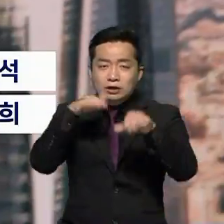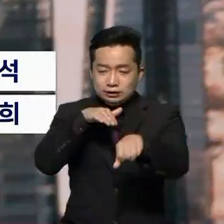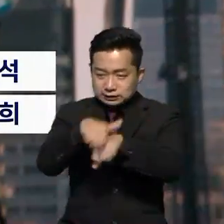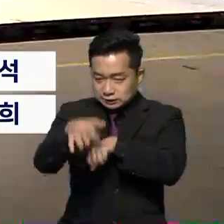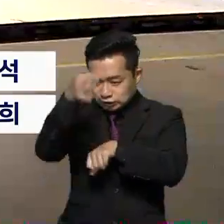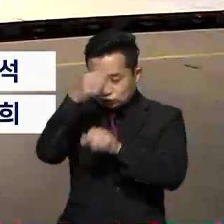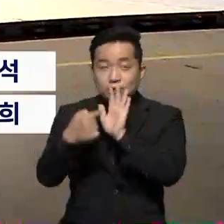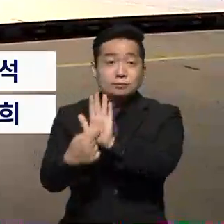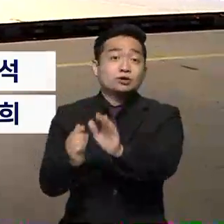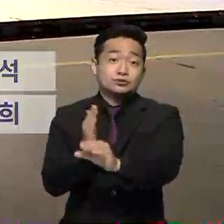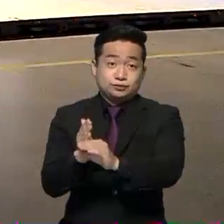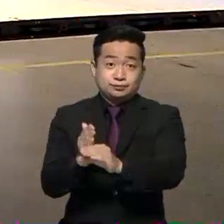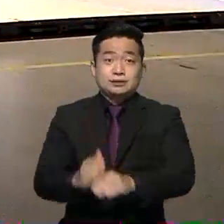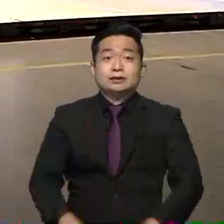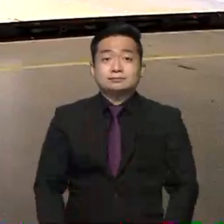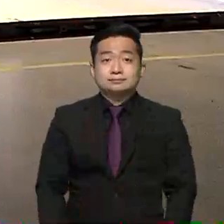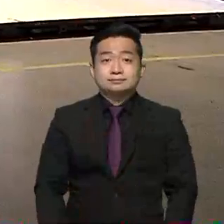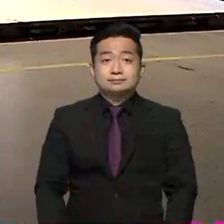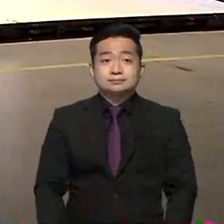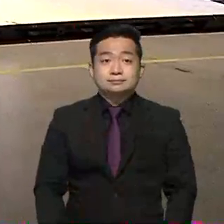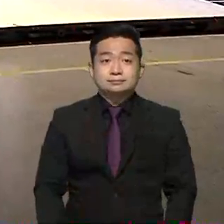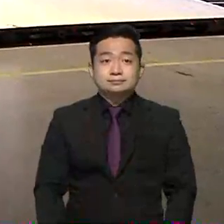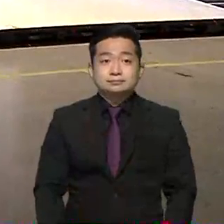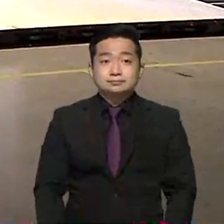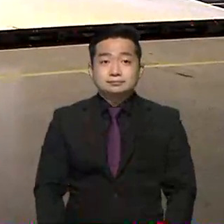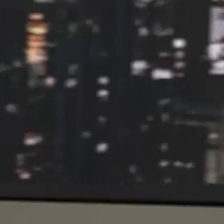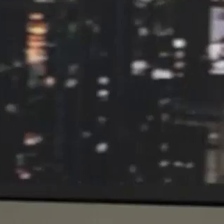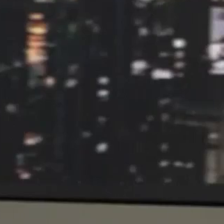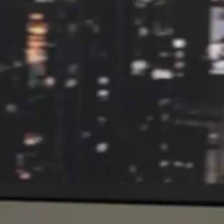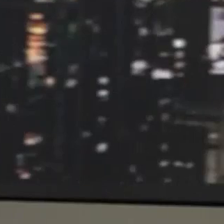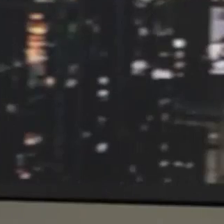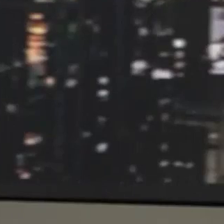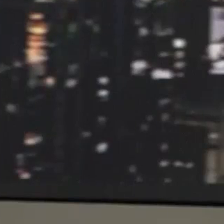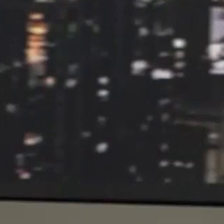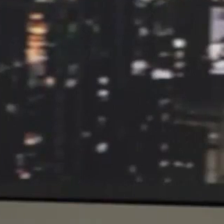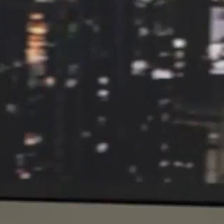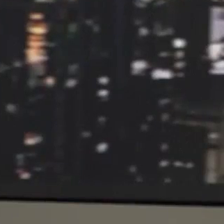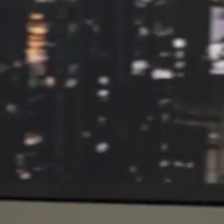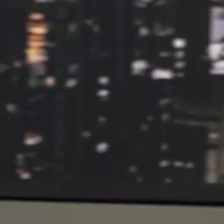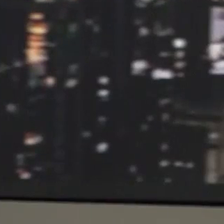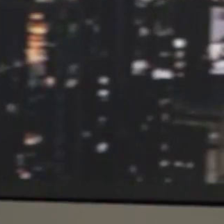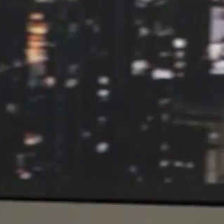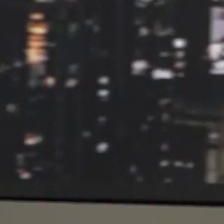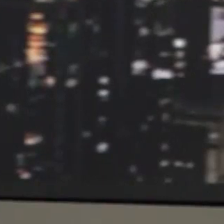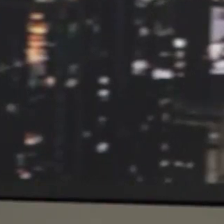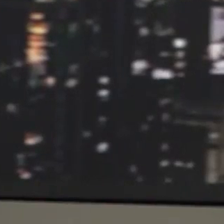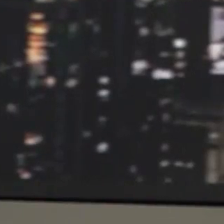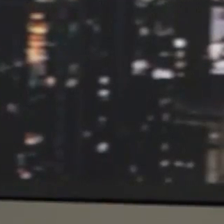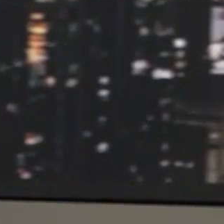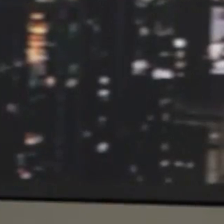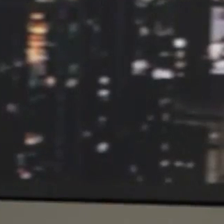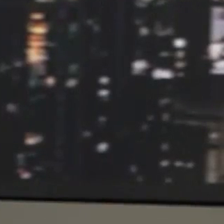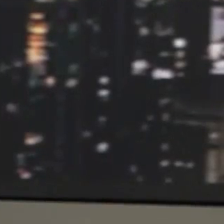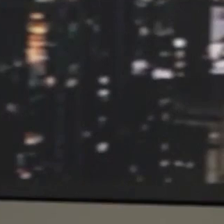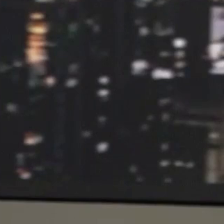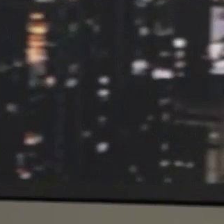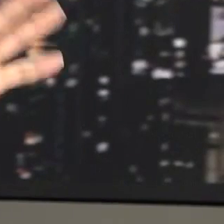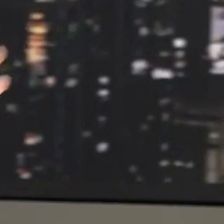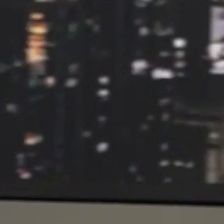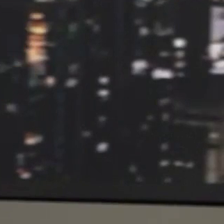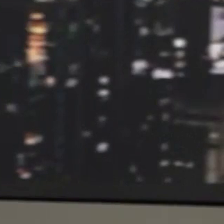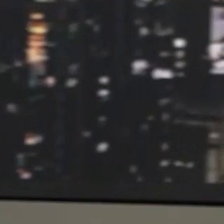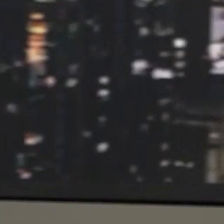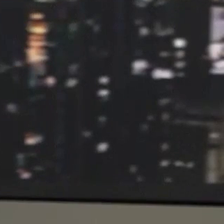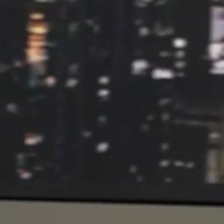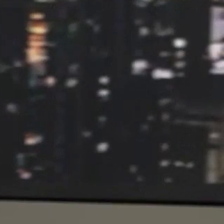잡기 시작했습니다. SBS 이주영입니다. 네, 안녕하십니까. 김현우입니다. 더 많은 뉴스와 라이브 이벤트를 보고 싶으시면